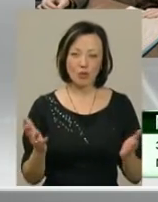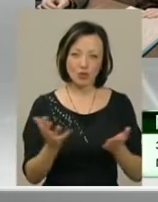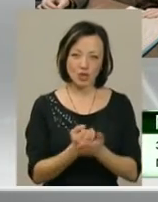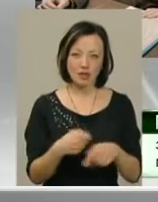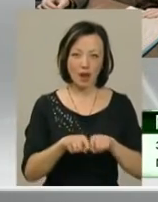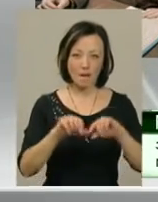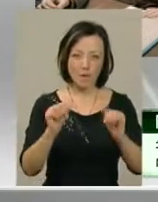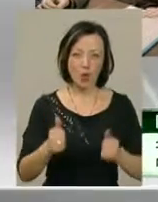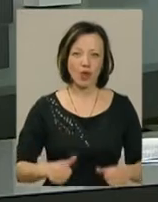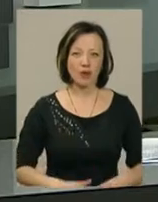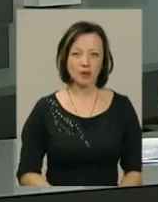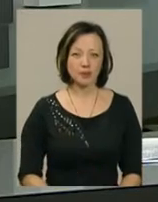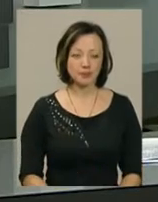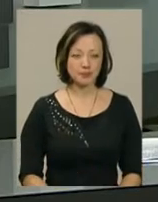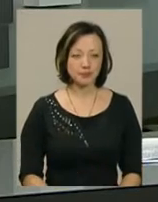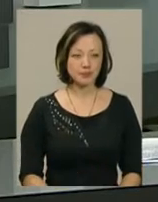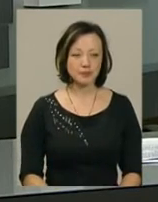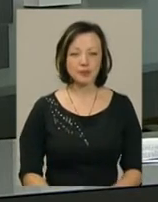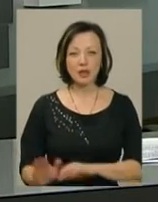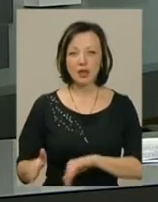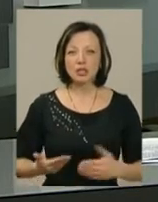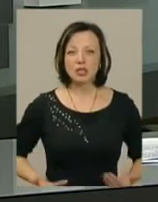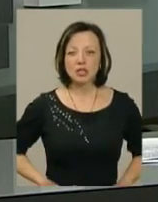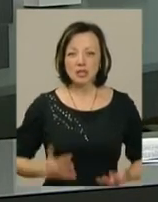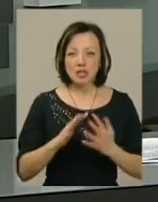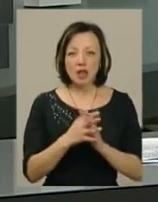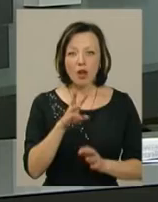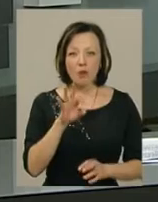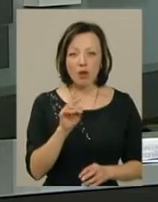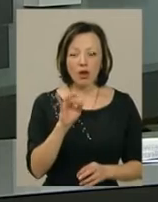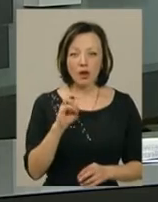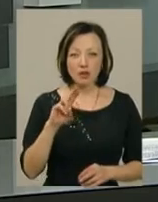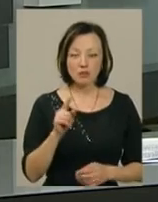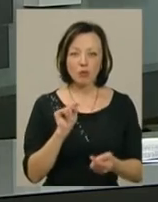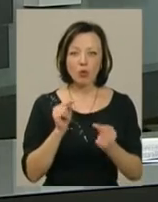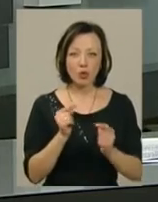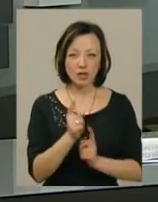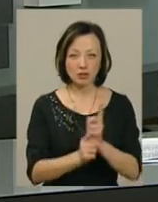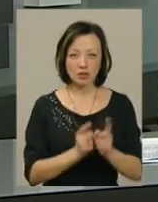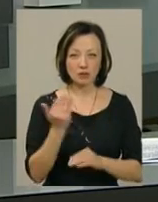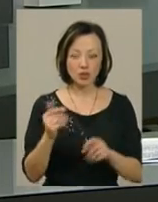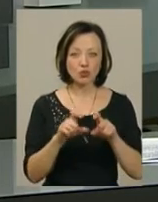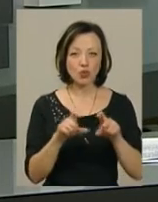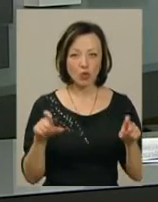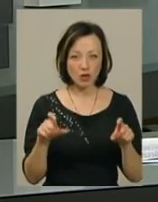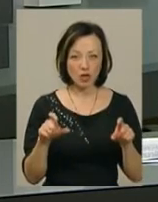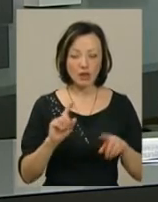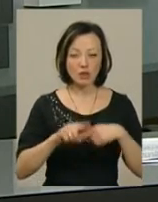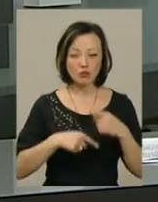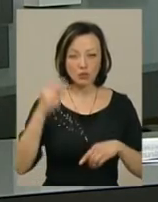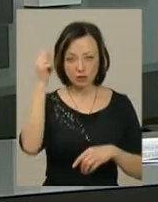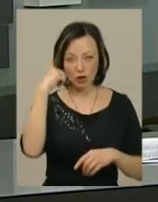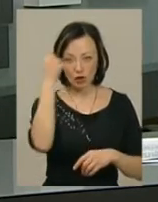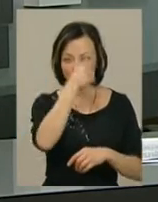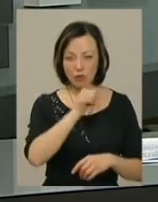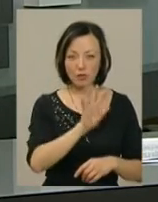виходили моделі. Жителі села Мокрець із Яславського району протестують проти реорганізації тамтешньої школи. Наступного навчального